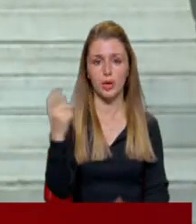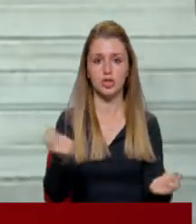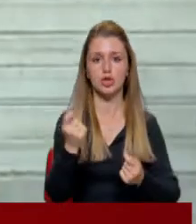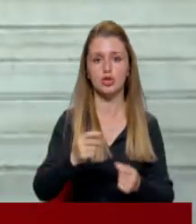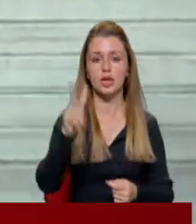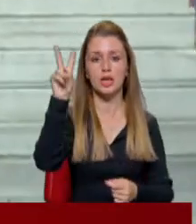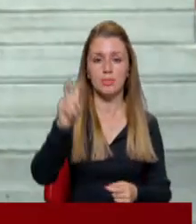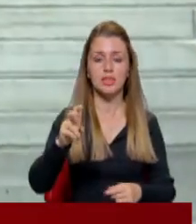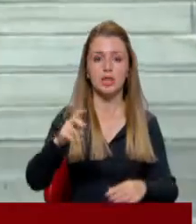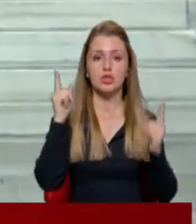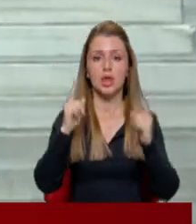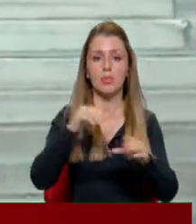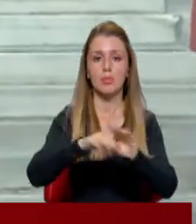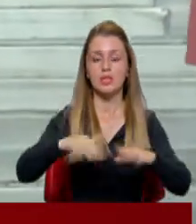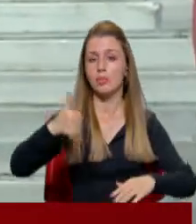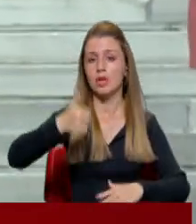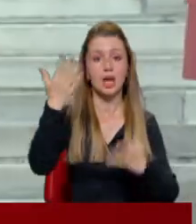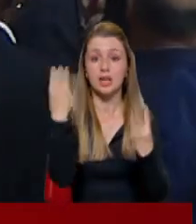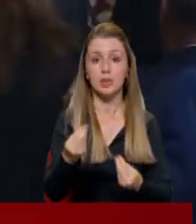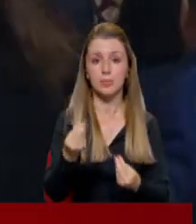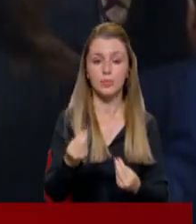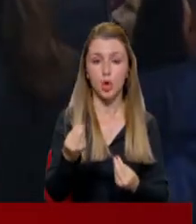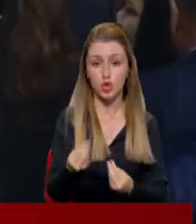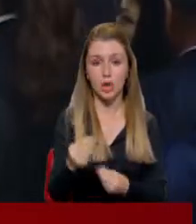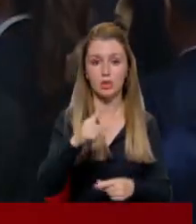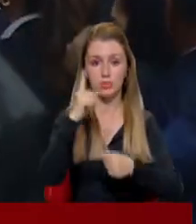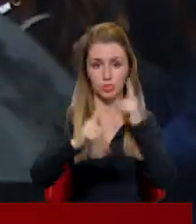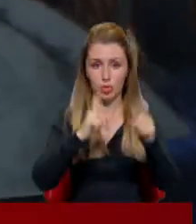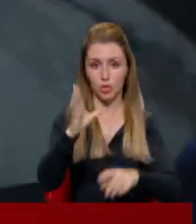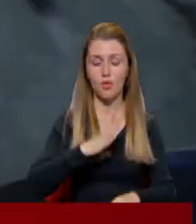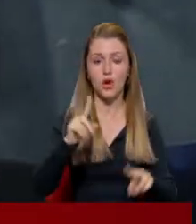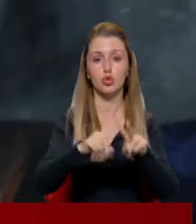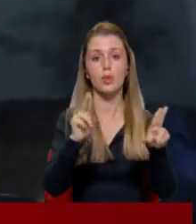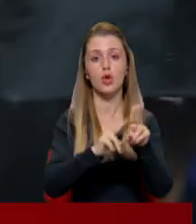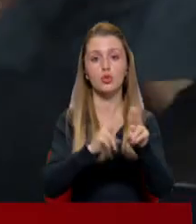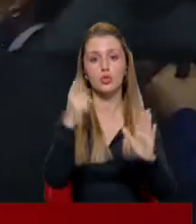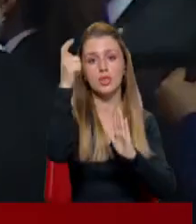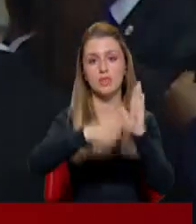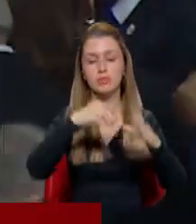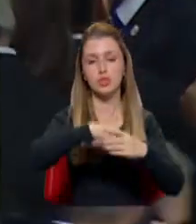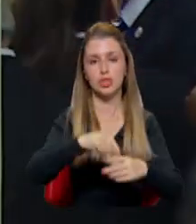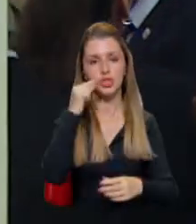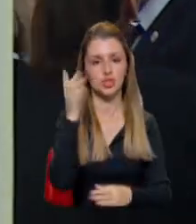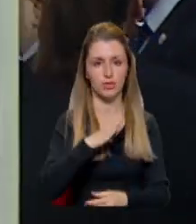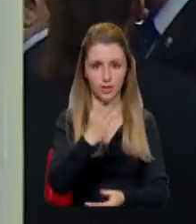28 döneminin meclis başkanı kim olacak sorusuna da cevap aranıyor Numan Kurtulmuş isimler listesinde ilk sırada anılıyor